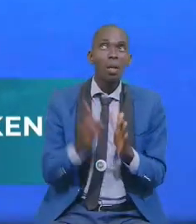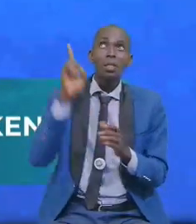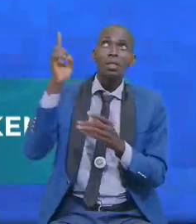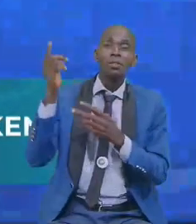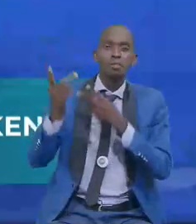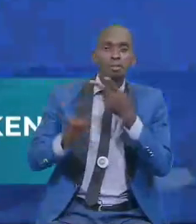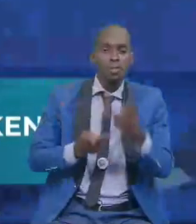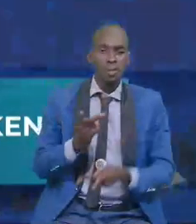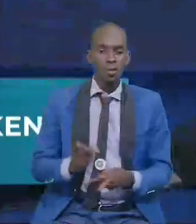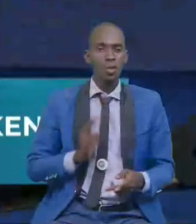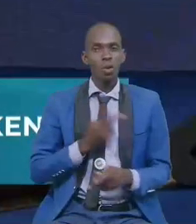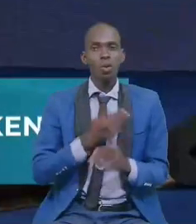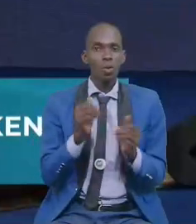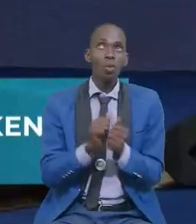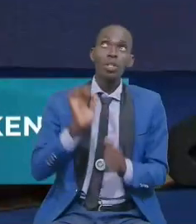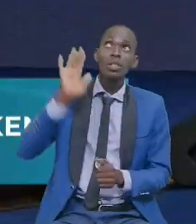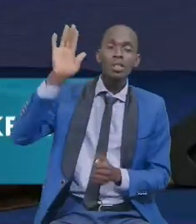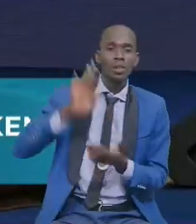et il nous visite de sa gloire.